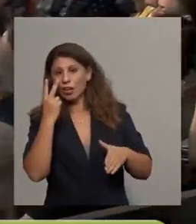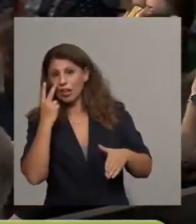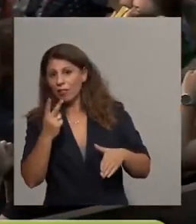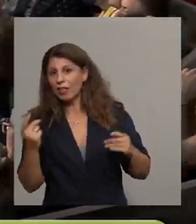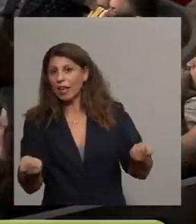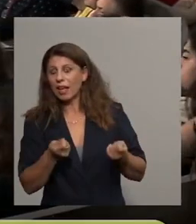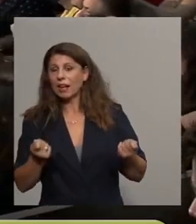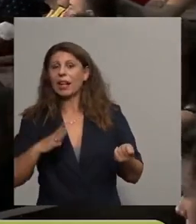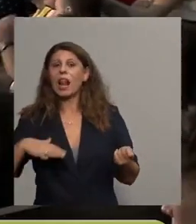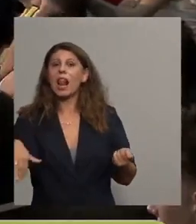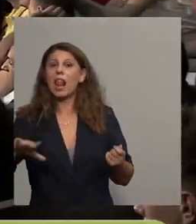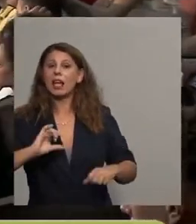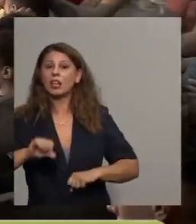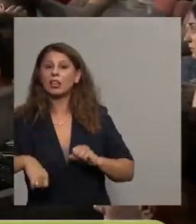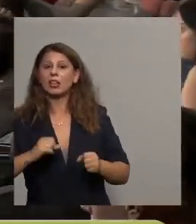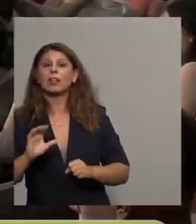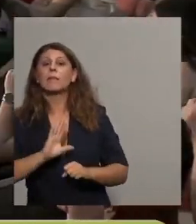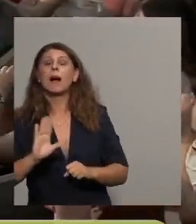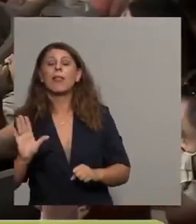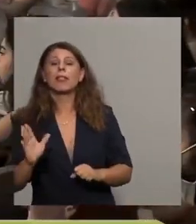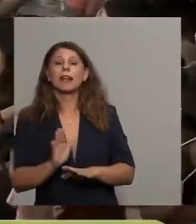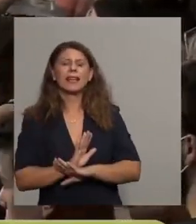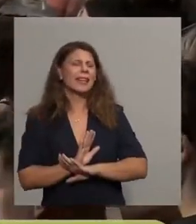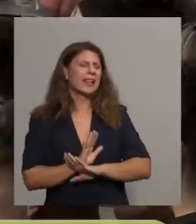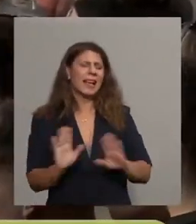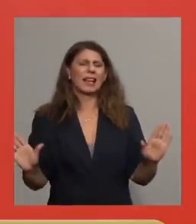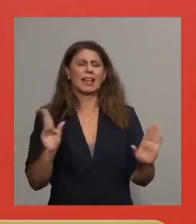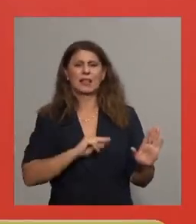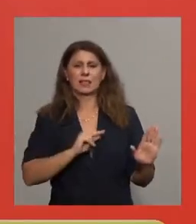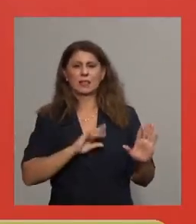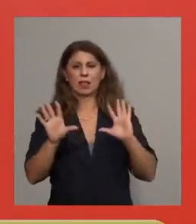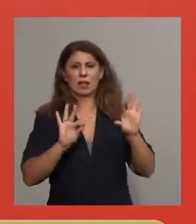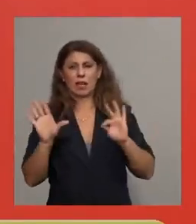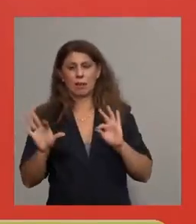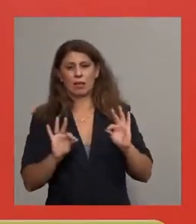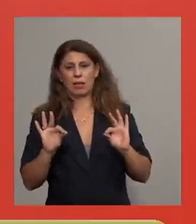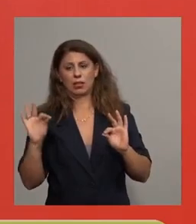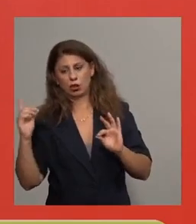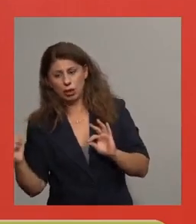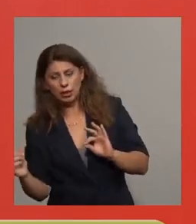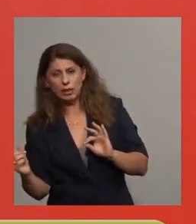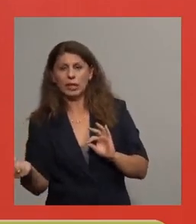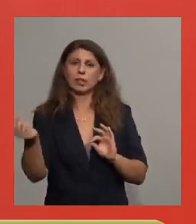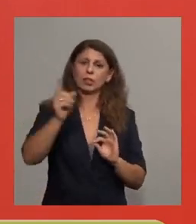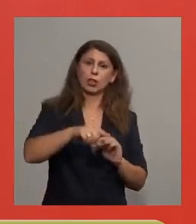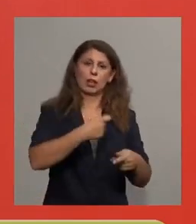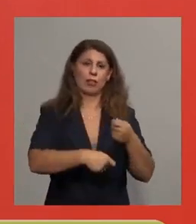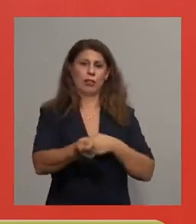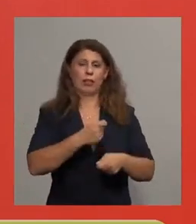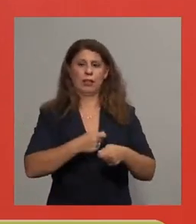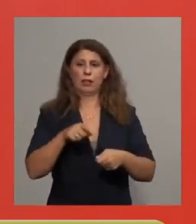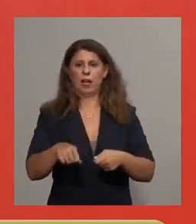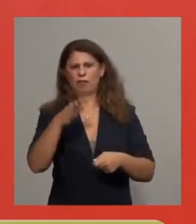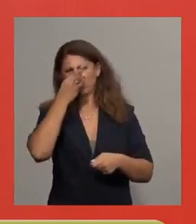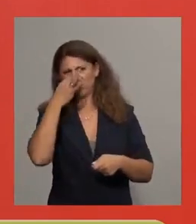το εργατικό λαϊκό κίνημα δεν έχει κανένα συμφέρον να επιλέξει τον ένα ή τον άλλο διαχειριστή αυτού